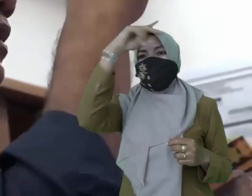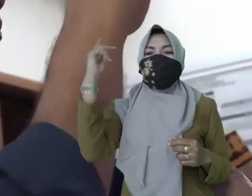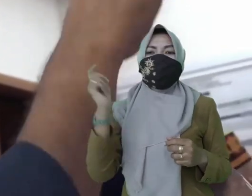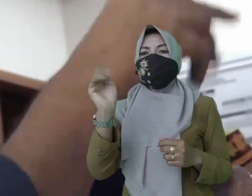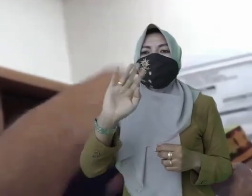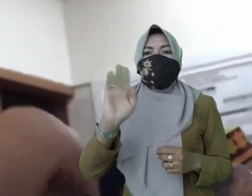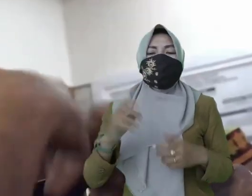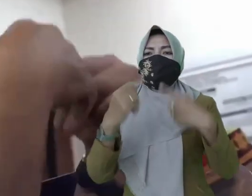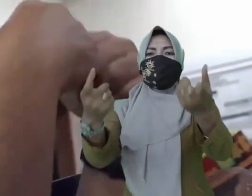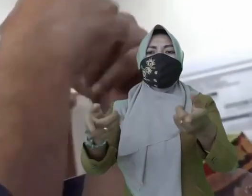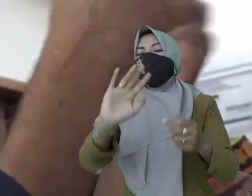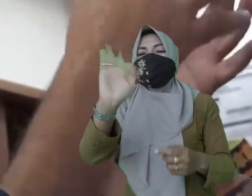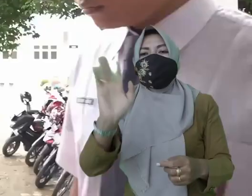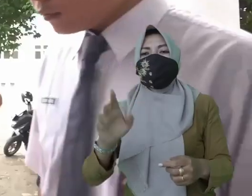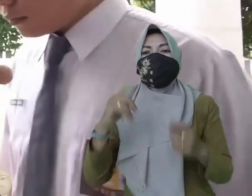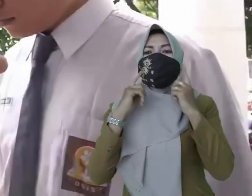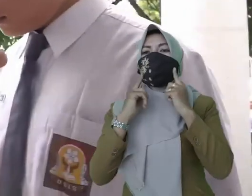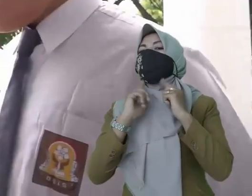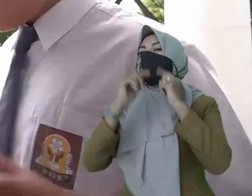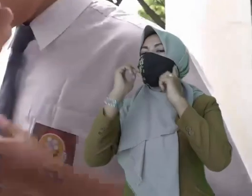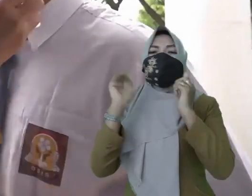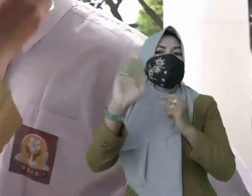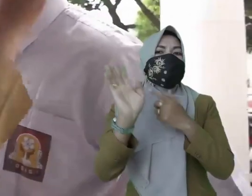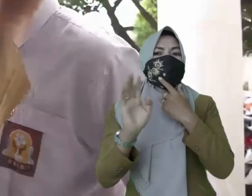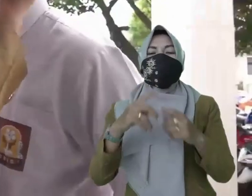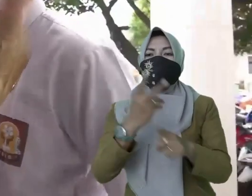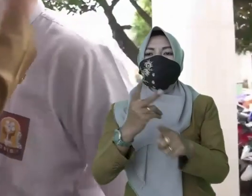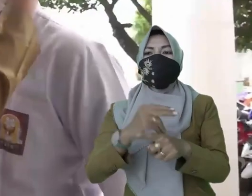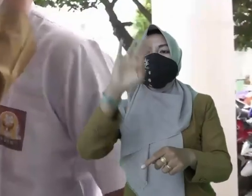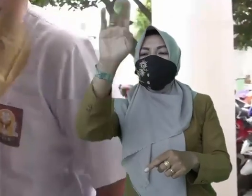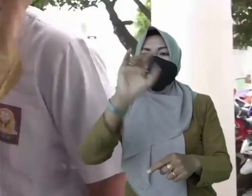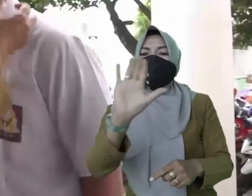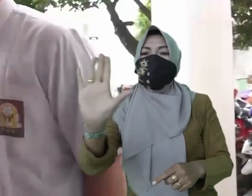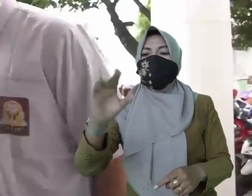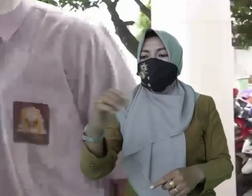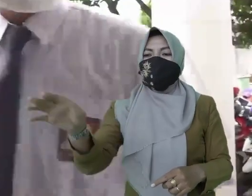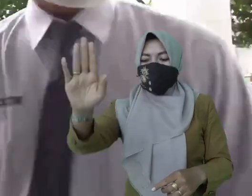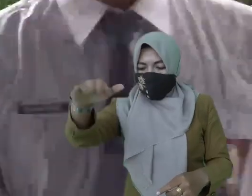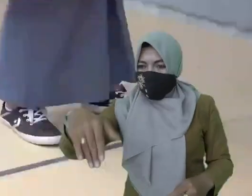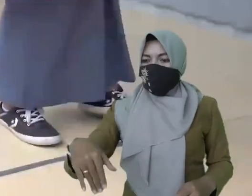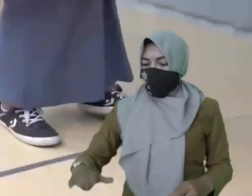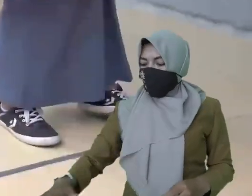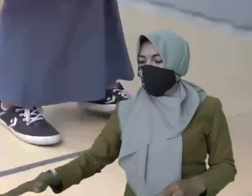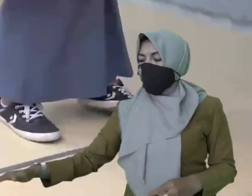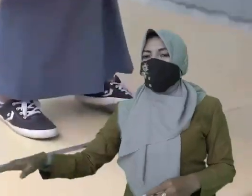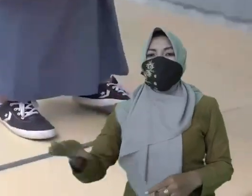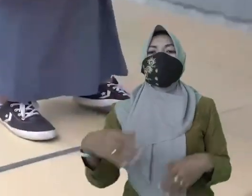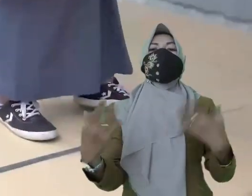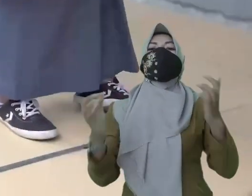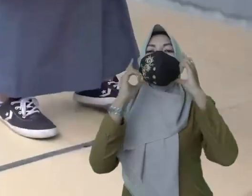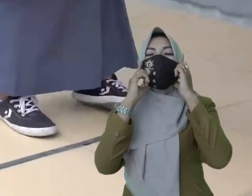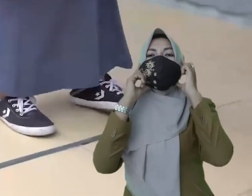Pak Sekda itu bukan program bagi-bagi masker, program role model. Jadi gurunya nanti mengambil, memanggil 5 orang. Anak-anak